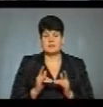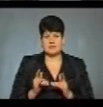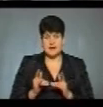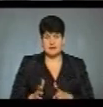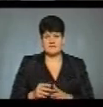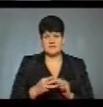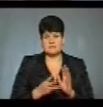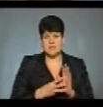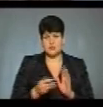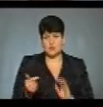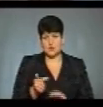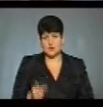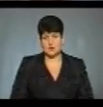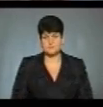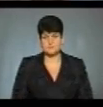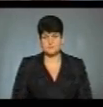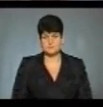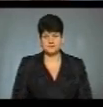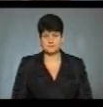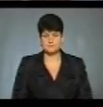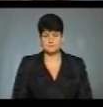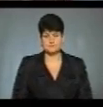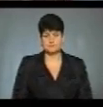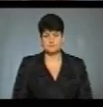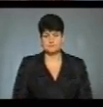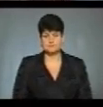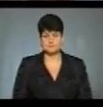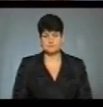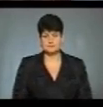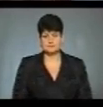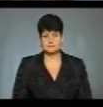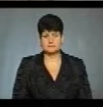грудня. Марія Котенко, Андрій Бодак. Новини на Суспільному. Тернопіль.